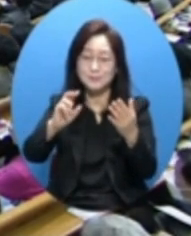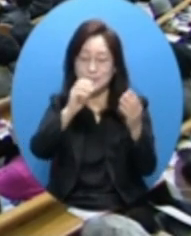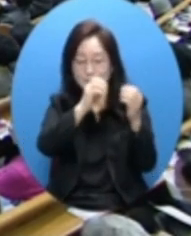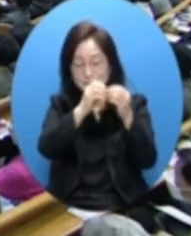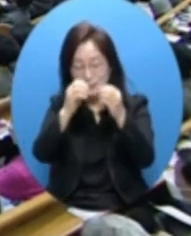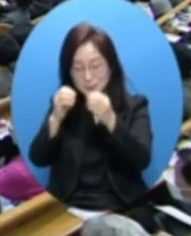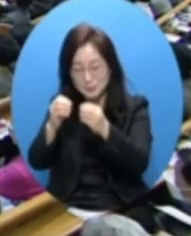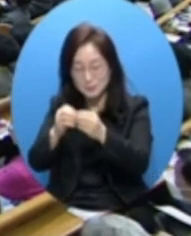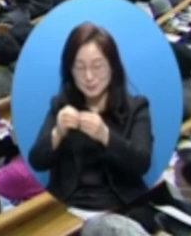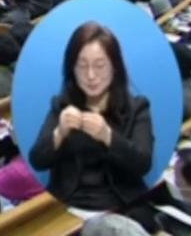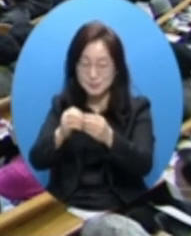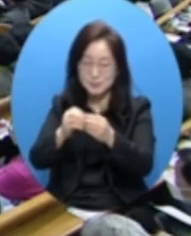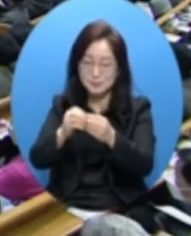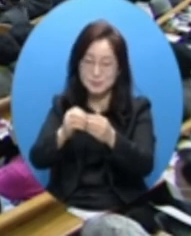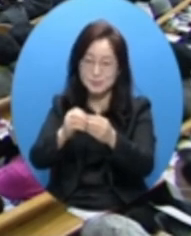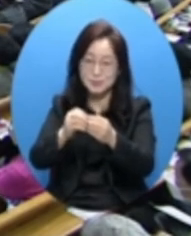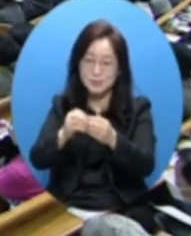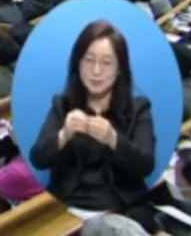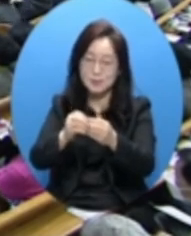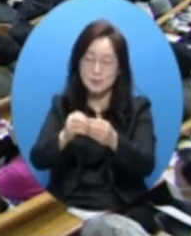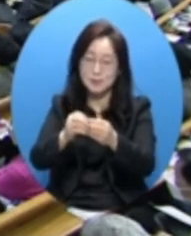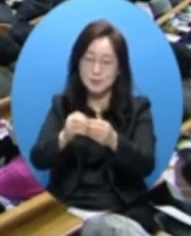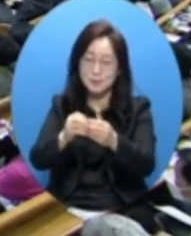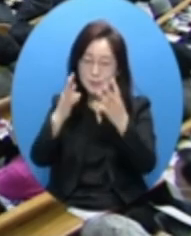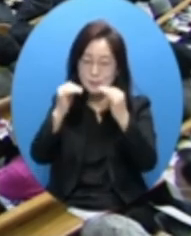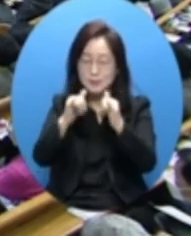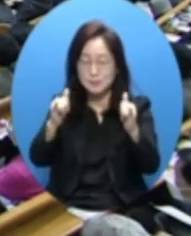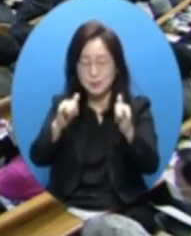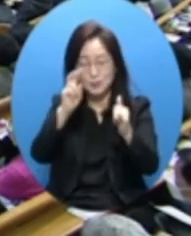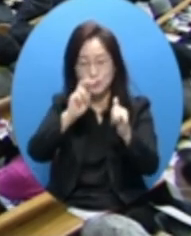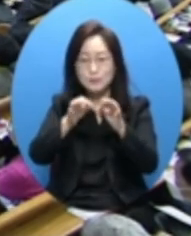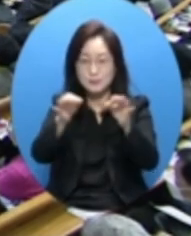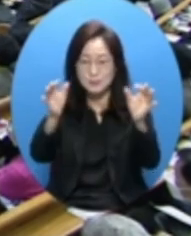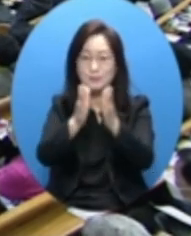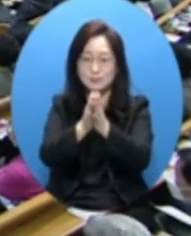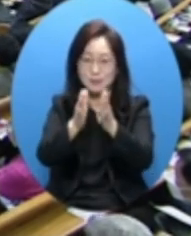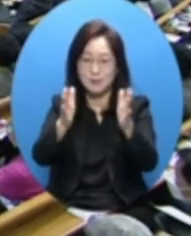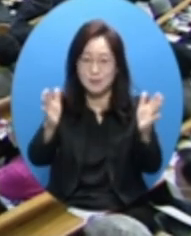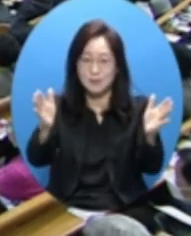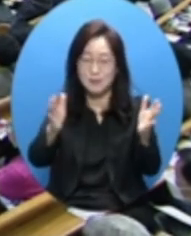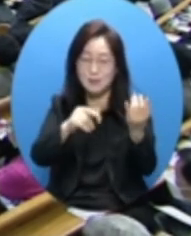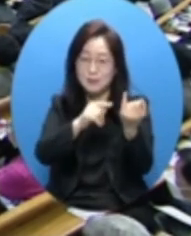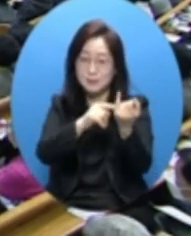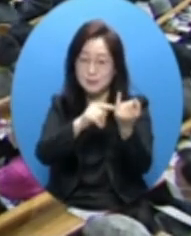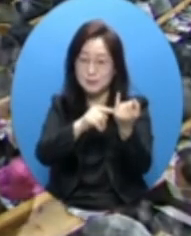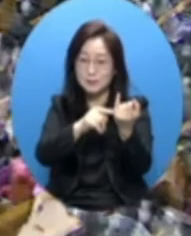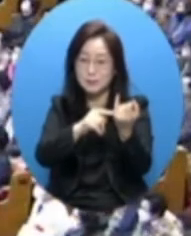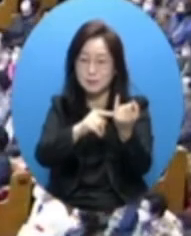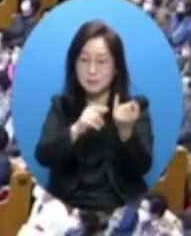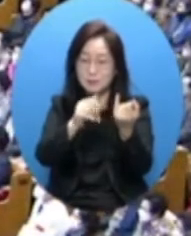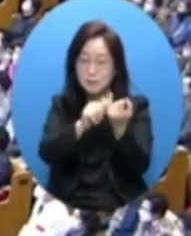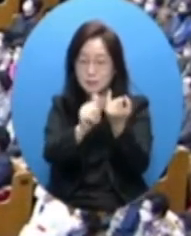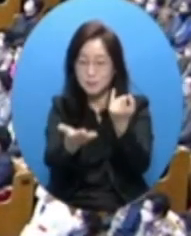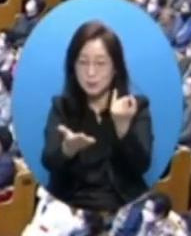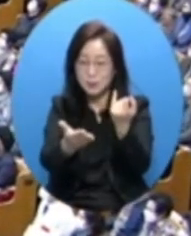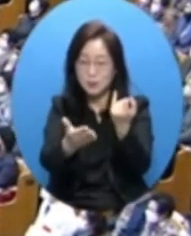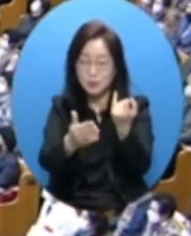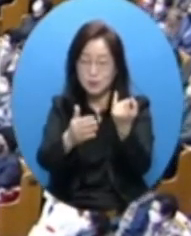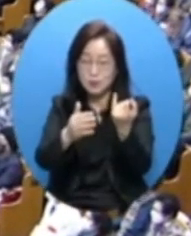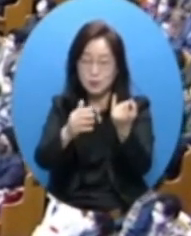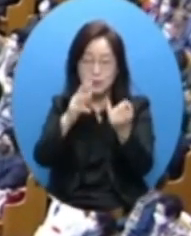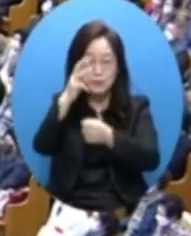작곡을 하여 불러서 많은 사람이 부르게 되었는데요 이 여성도는 남편과 사별하고 30년을 넘게